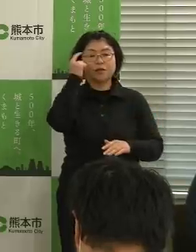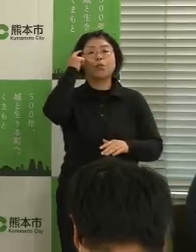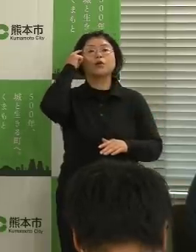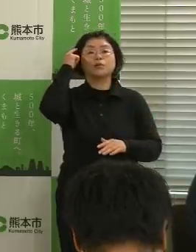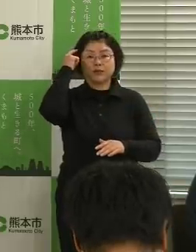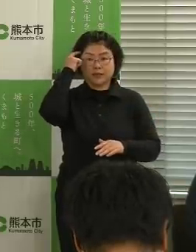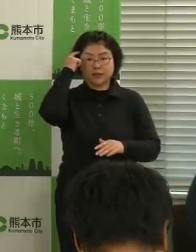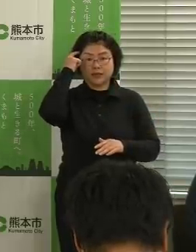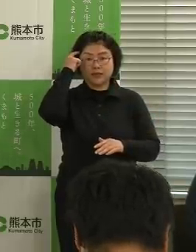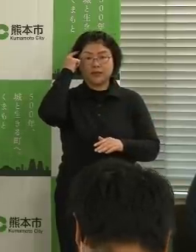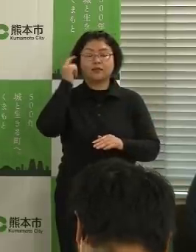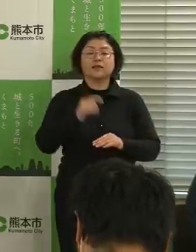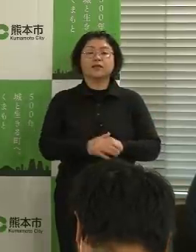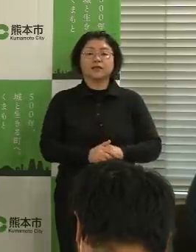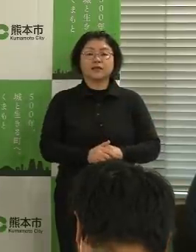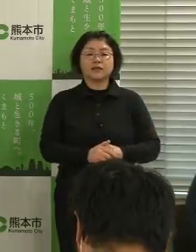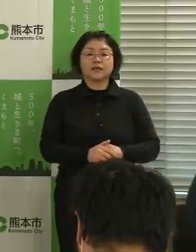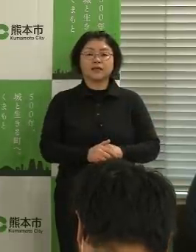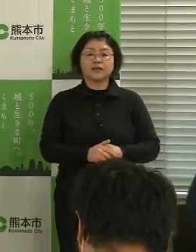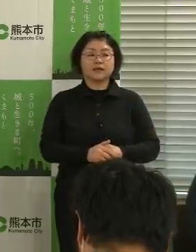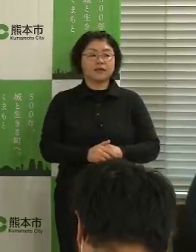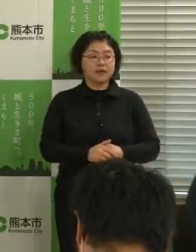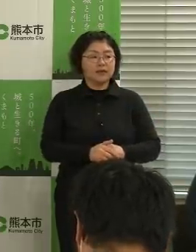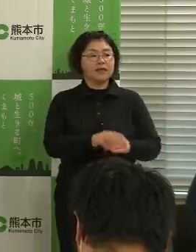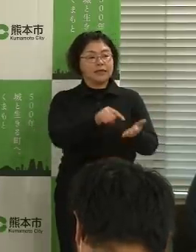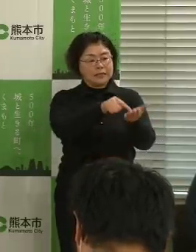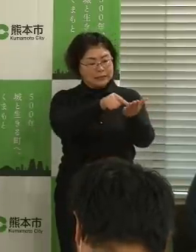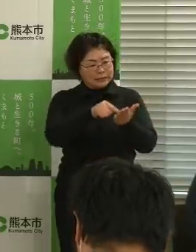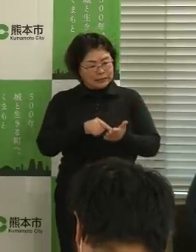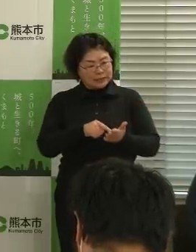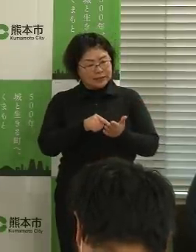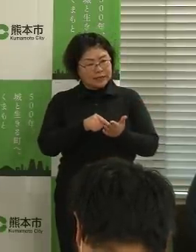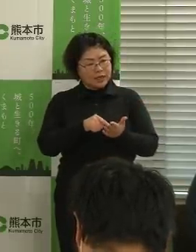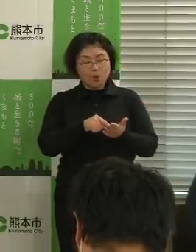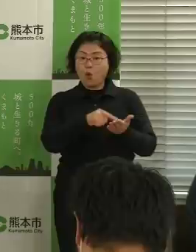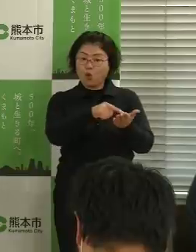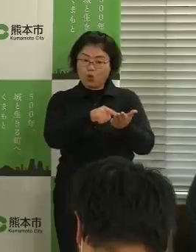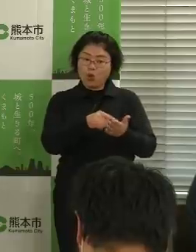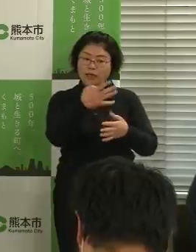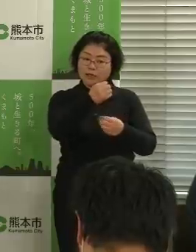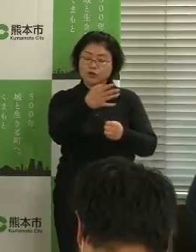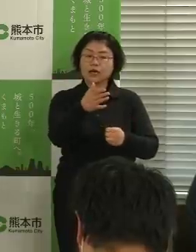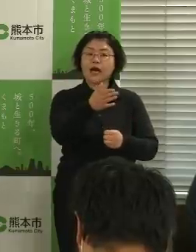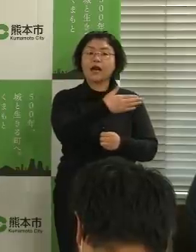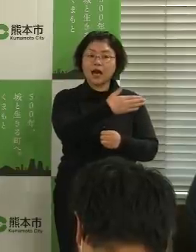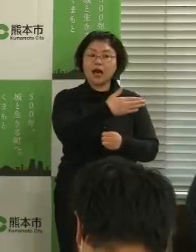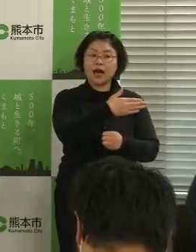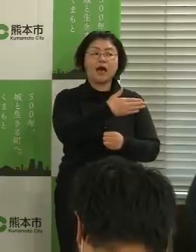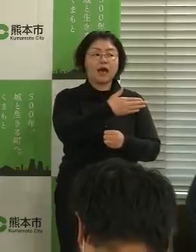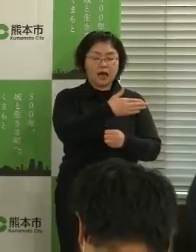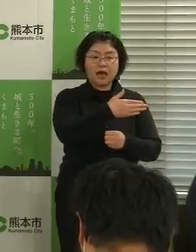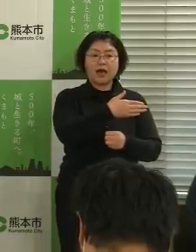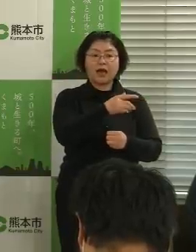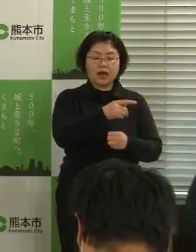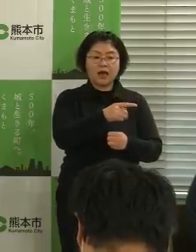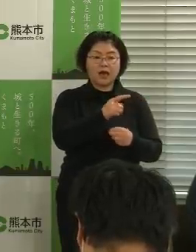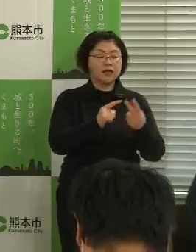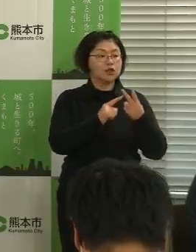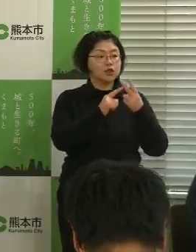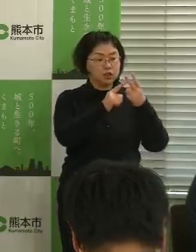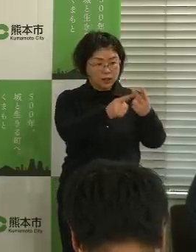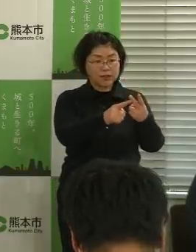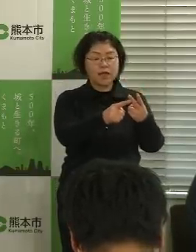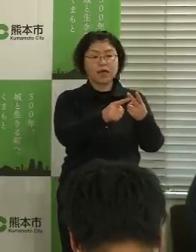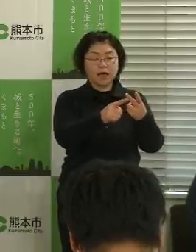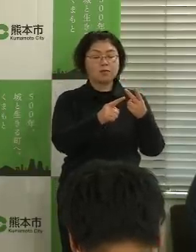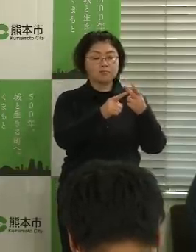。 ということは、申請の受付開始も、まあ、その申請書が届いた段階と同じ、ほぼ同じ。 そうです